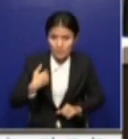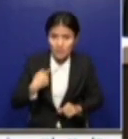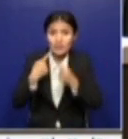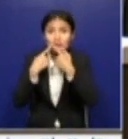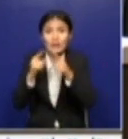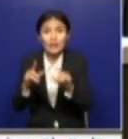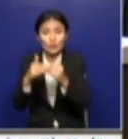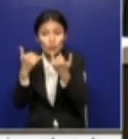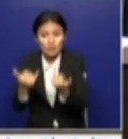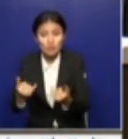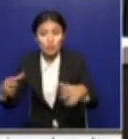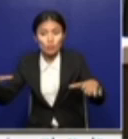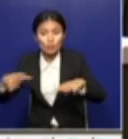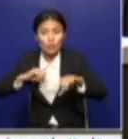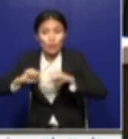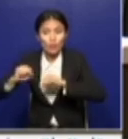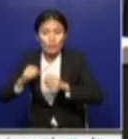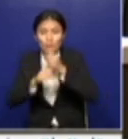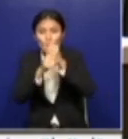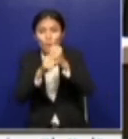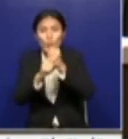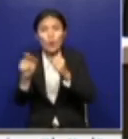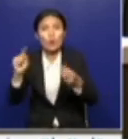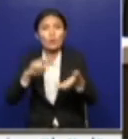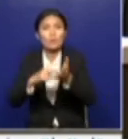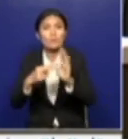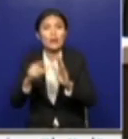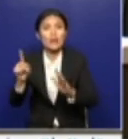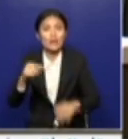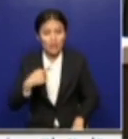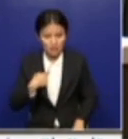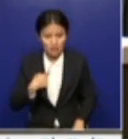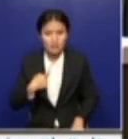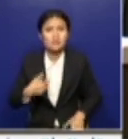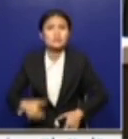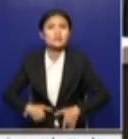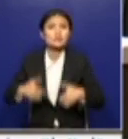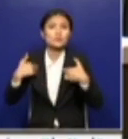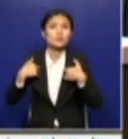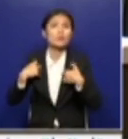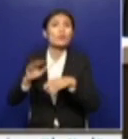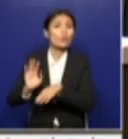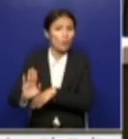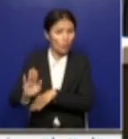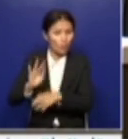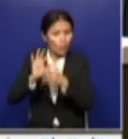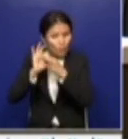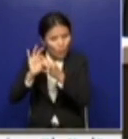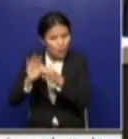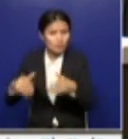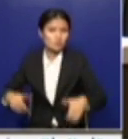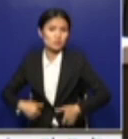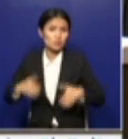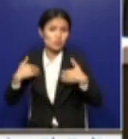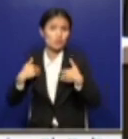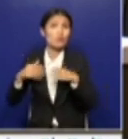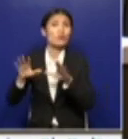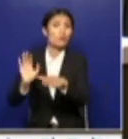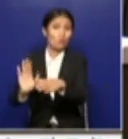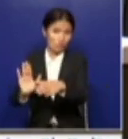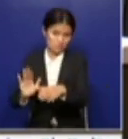อนาคตของเขาครับอนาคตของประเทศชาติโดยไม่มีการเมืองแอบแฝงตอบคำถามที่ลบกลับ